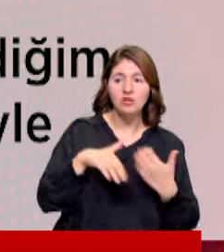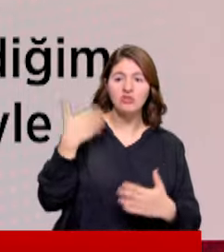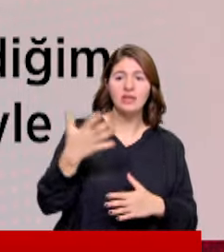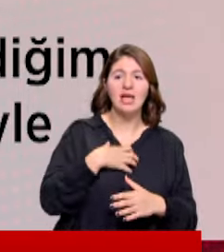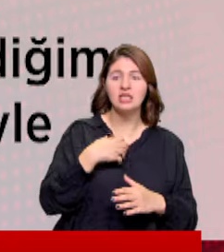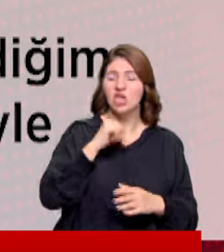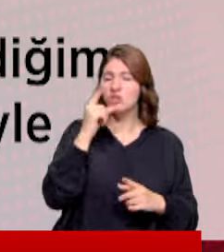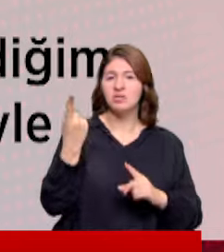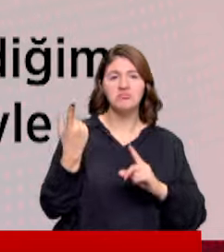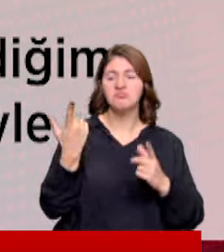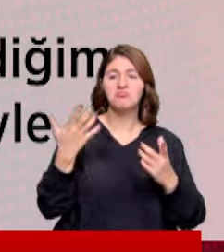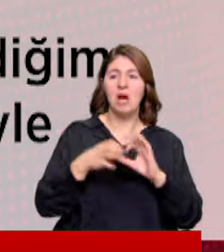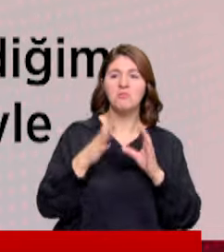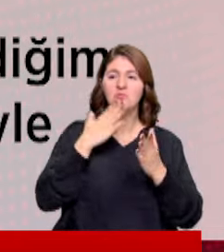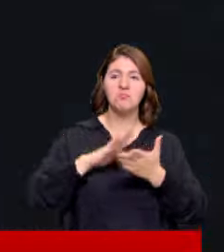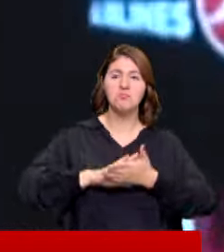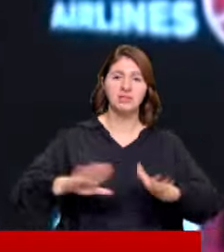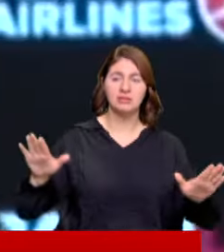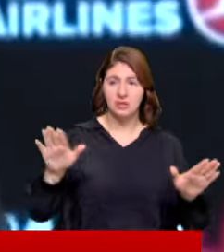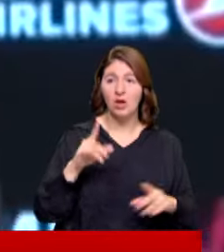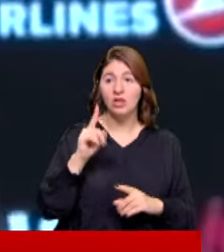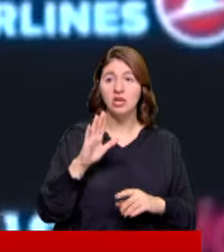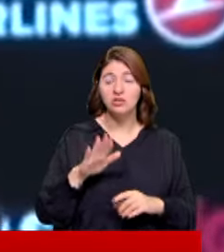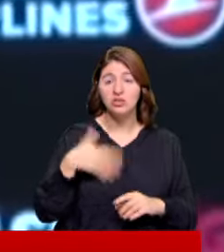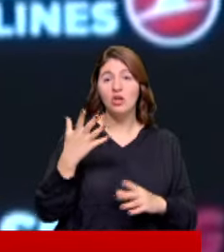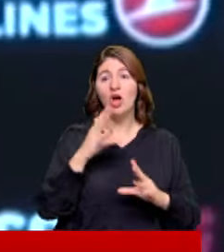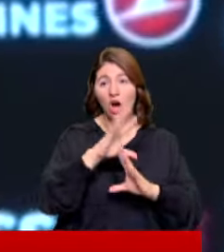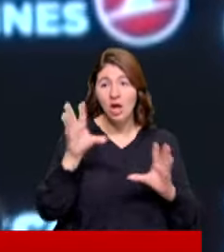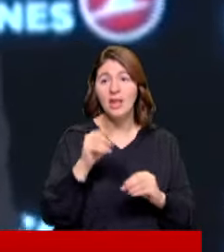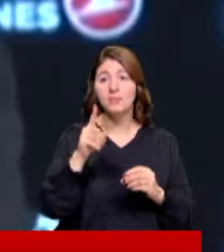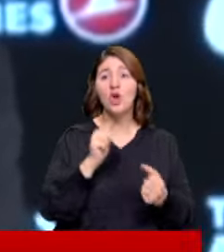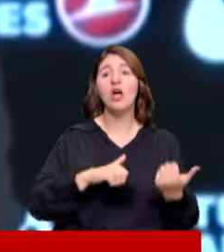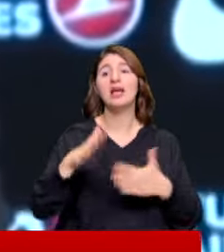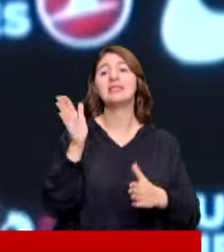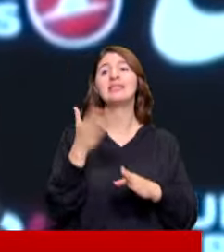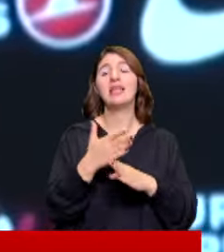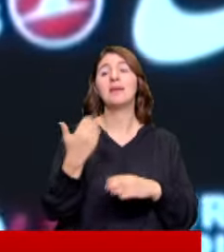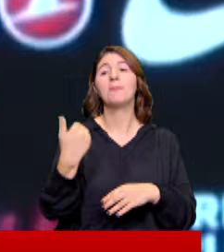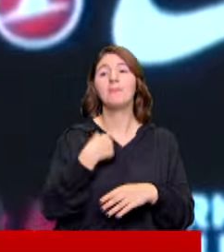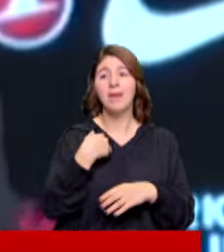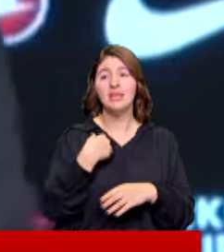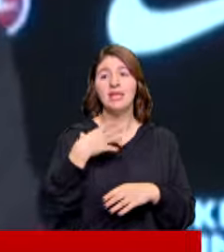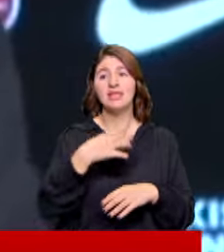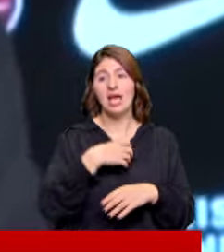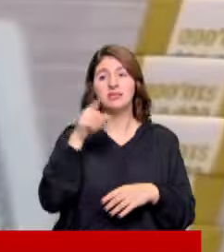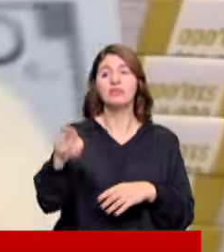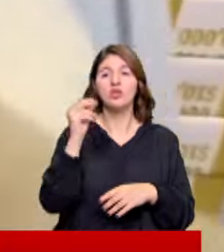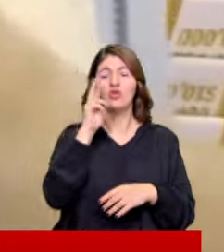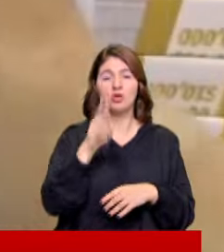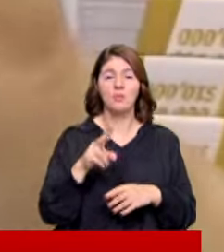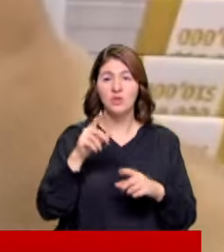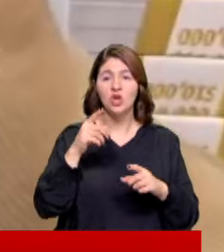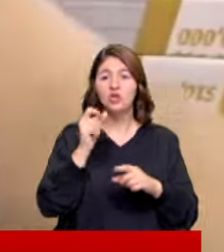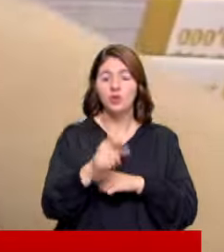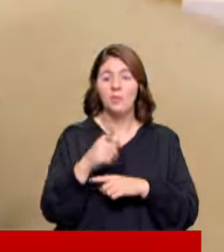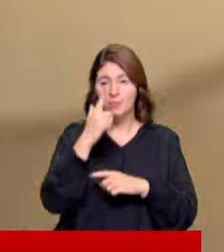olaylardan sonra kendisiyle hiçbir ilişkim kalmamıştır. Ve ondan sonra olan bütün hadiselerin sebebini ben kendisi olarak görüyor. Şube